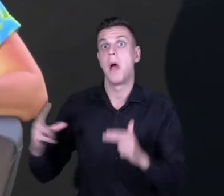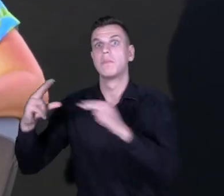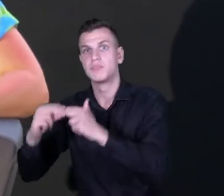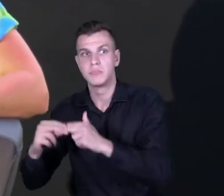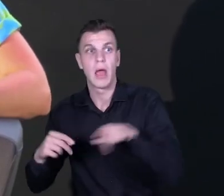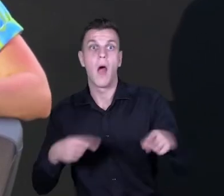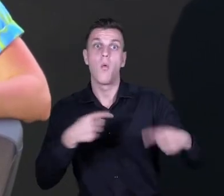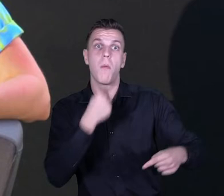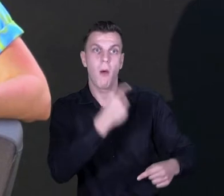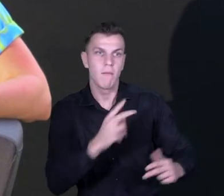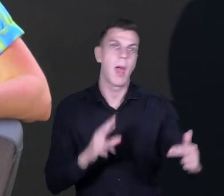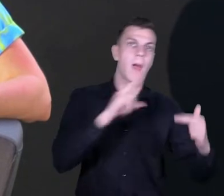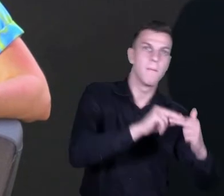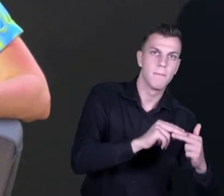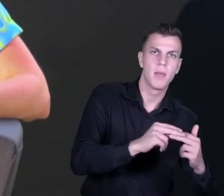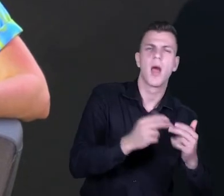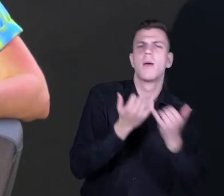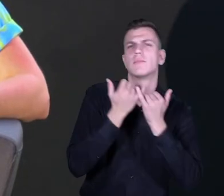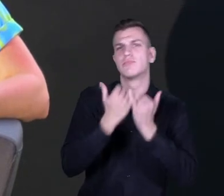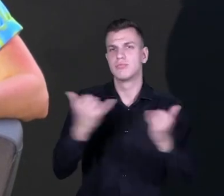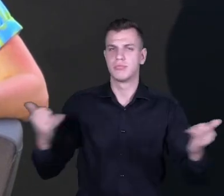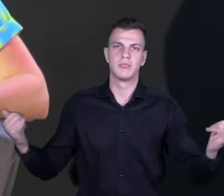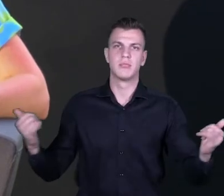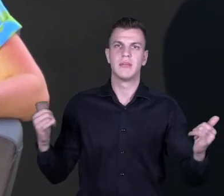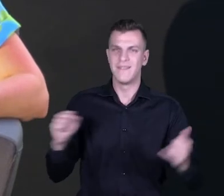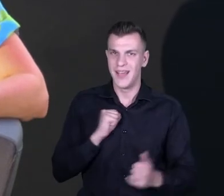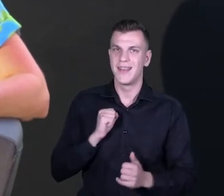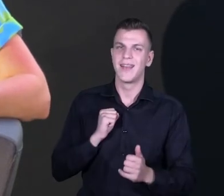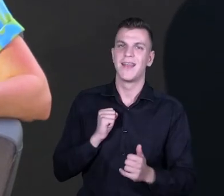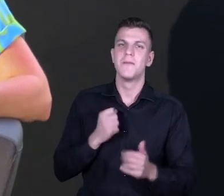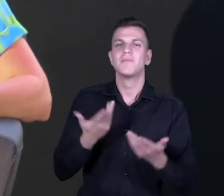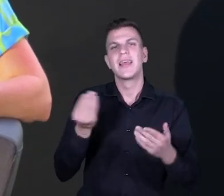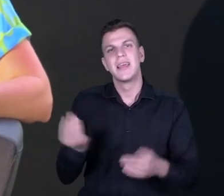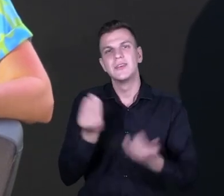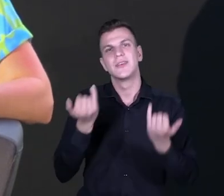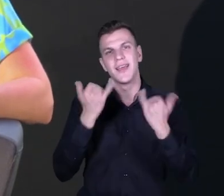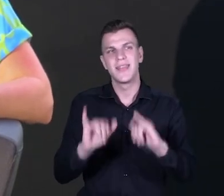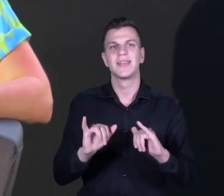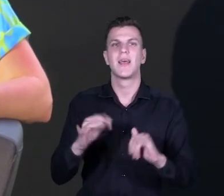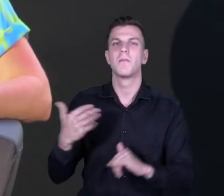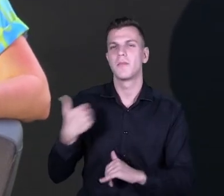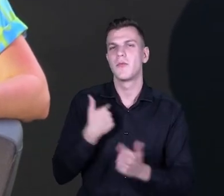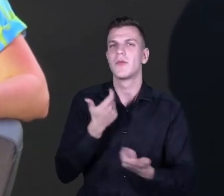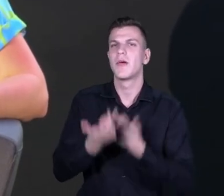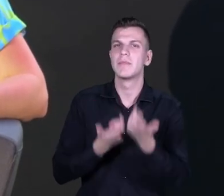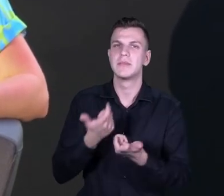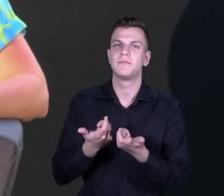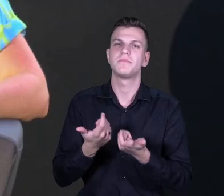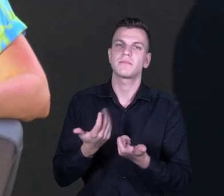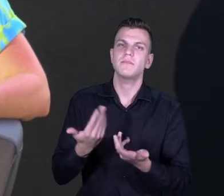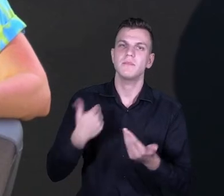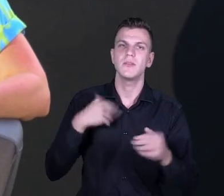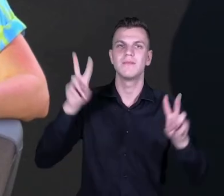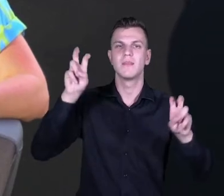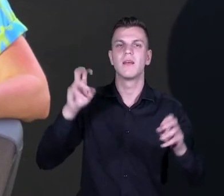niejasności czy inne trudne rzeczy, które się pojawiły. Innymi technikami, które też tutaj stosowałam, to był tak zwany